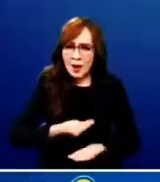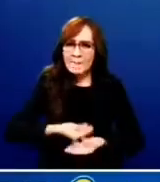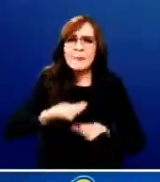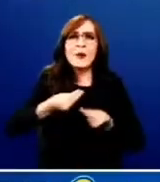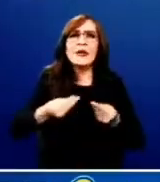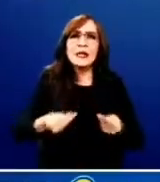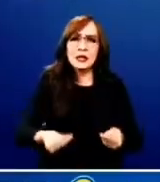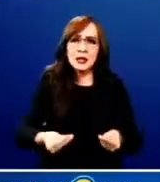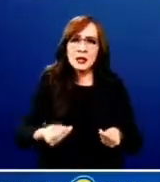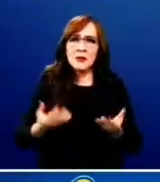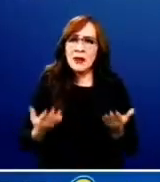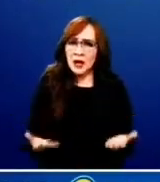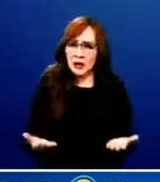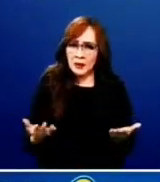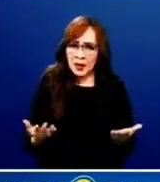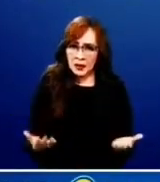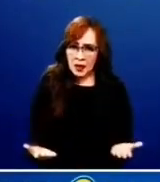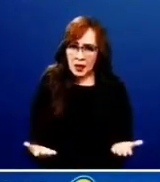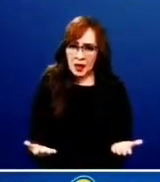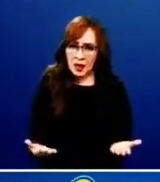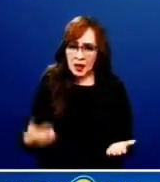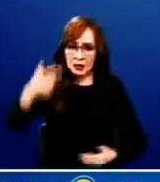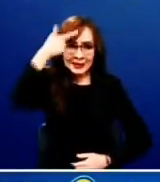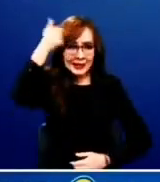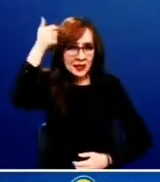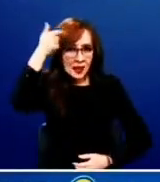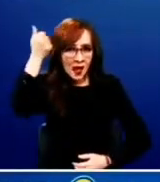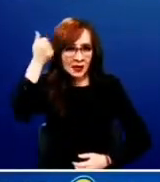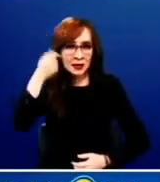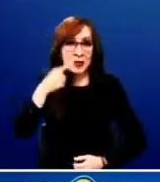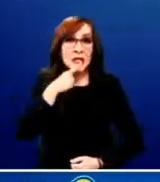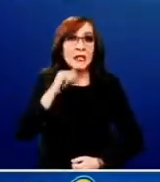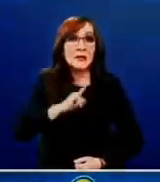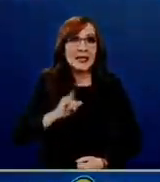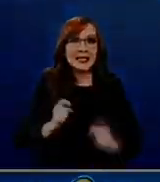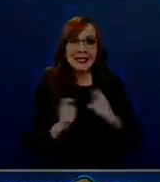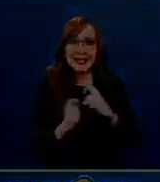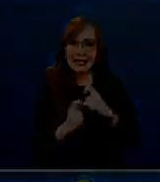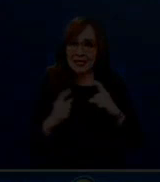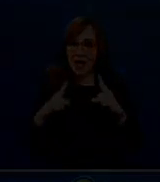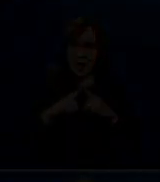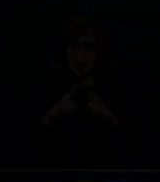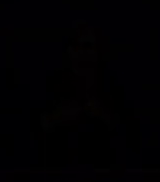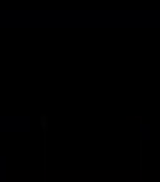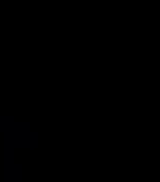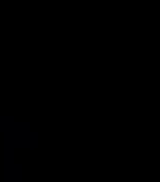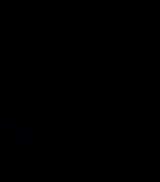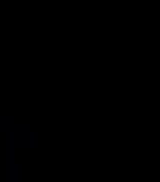bagaimana zuhud dan cerdas seperti Sayyidina Ali. Itulah cita-cita kami.